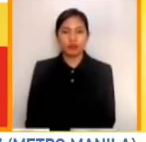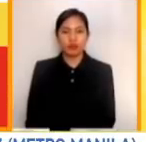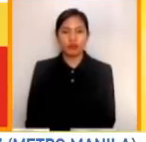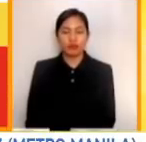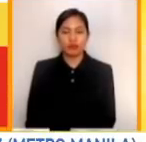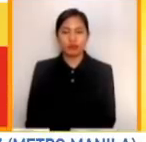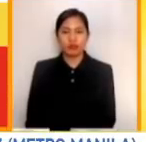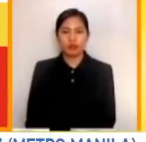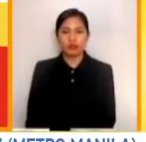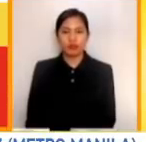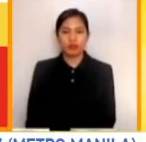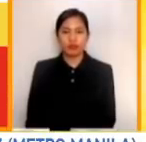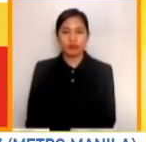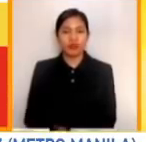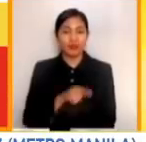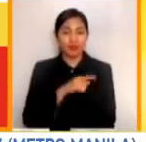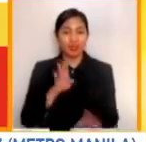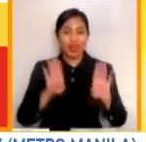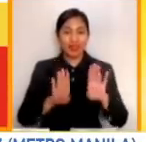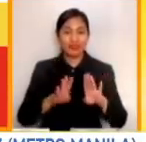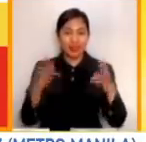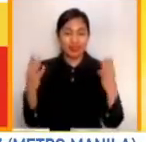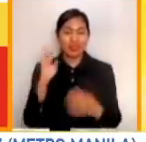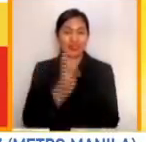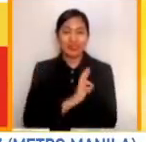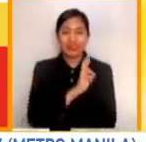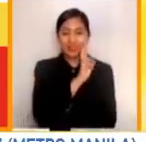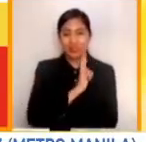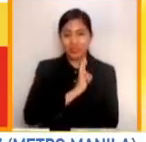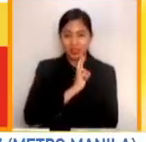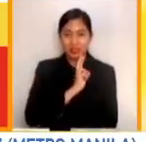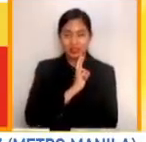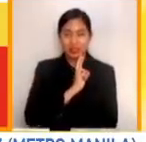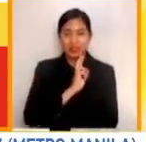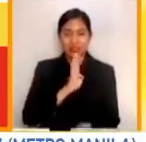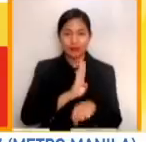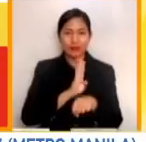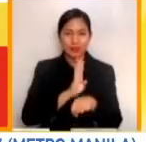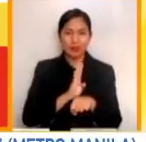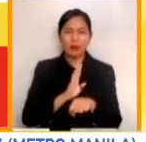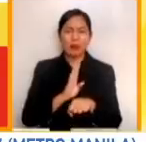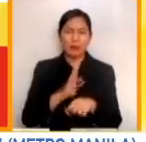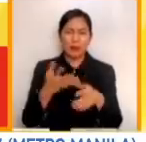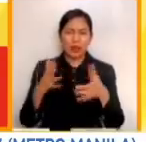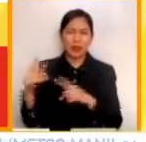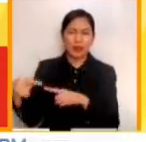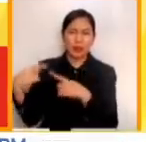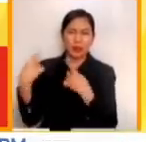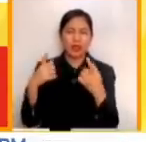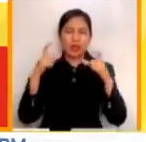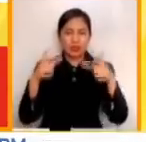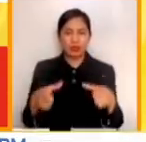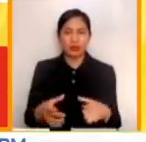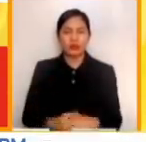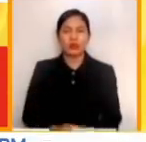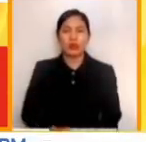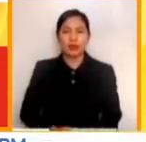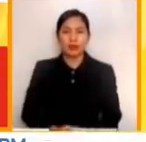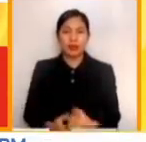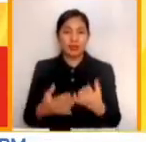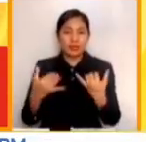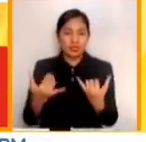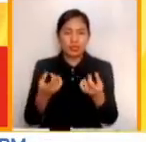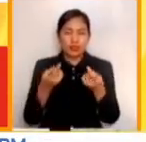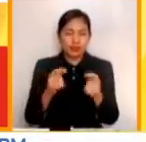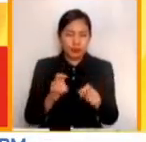Kabubukas lang ng indoor dining sa kainan ni Maki matapos ang ilang linggong lockdown. Paunti-unti na raw silang nakakabangon kahit